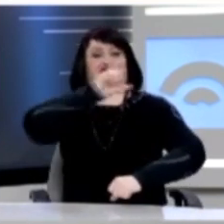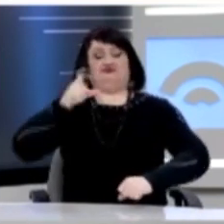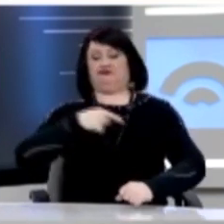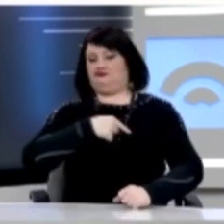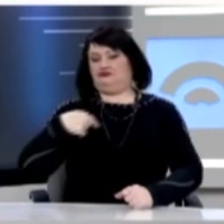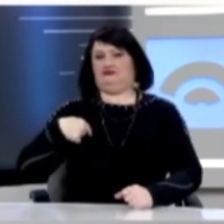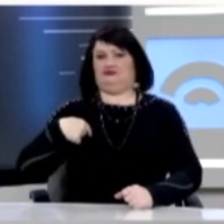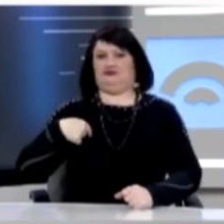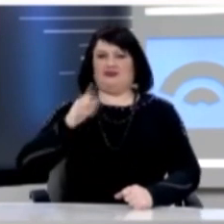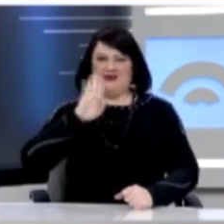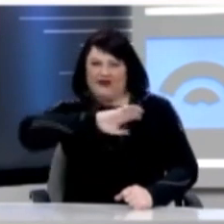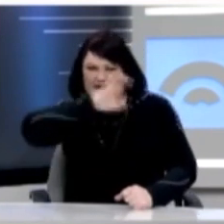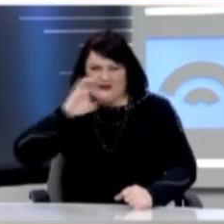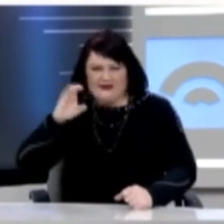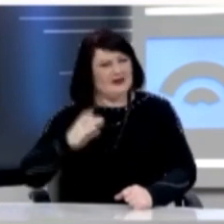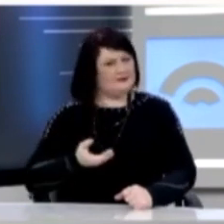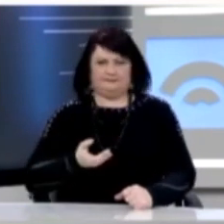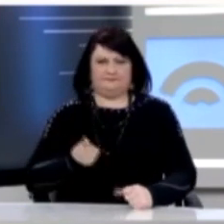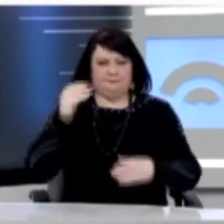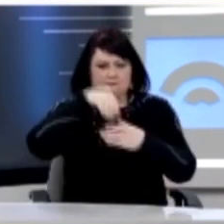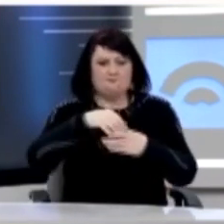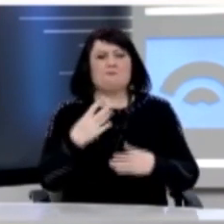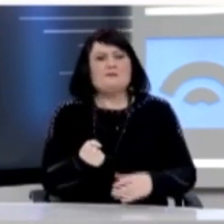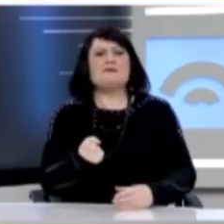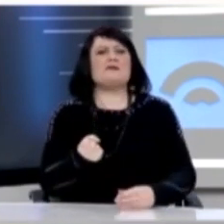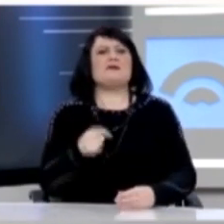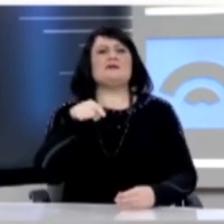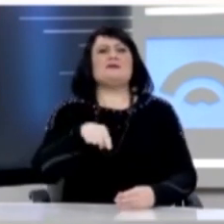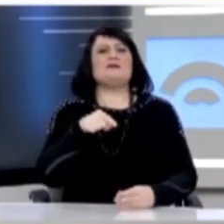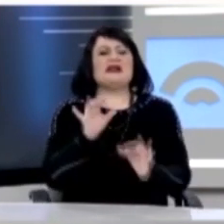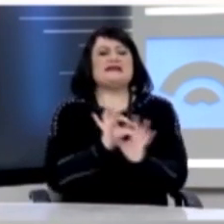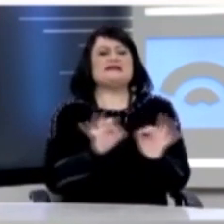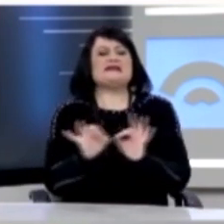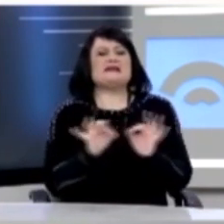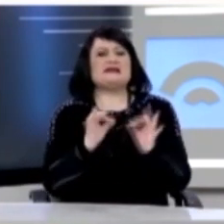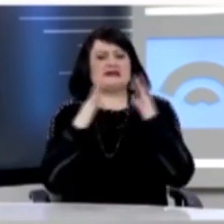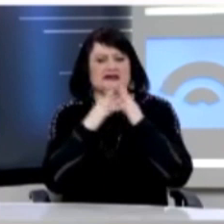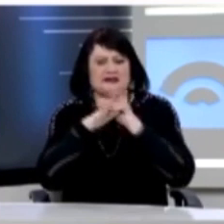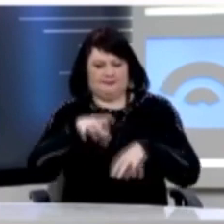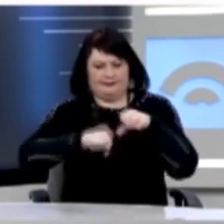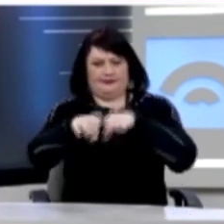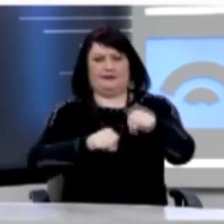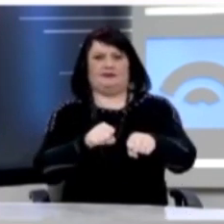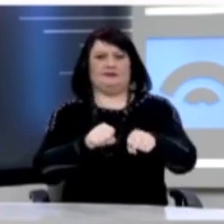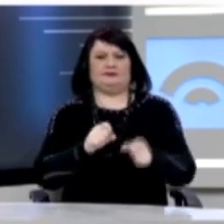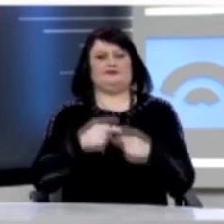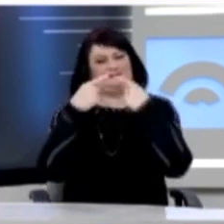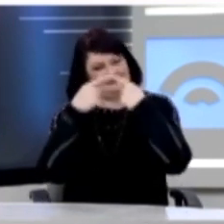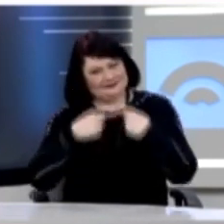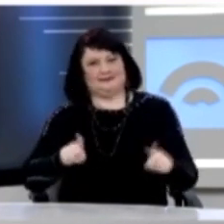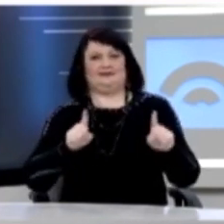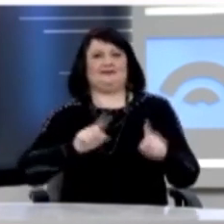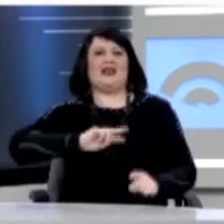αντικειμενικά κουβαλάει την εμπλοκή σε αυτούς τους ημεριαλιστικούς σχεδιασμούς, αποτελώντας την άλλη όψη βέβαια